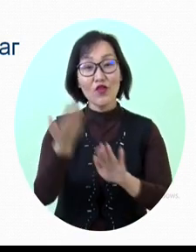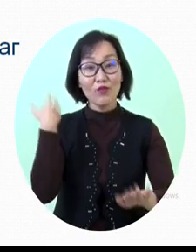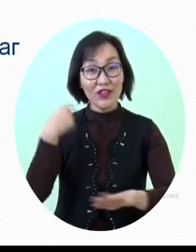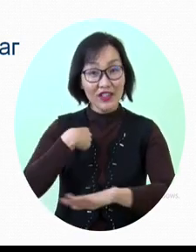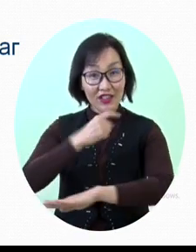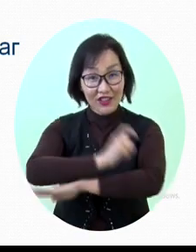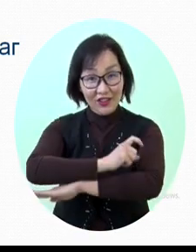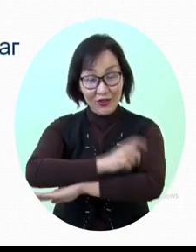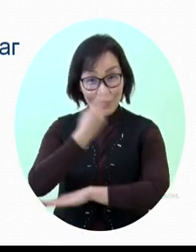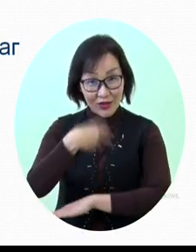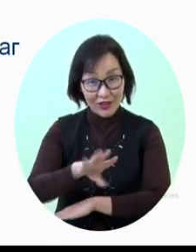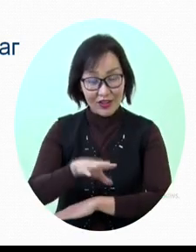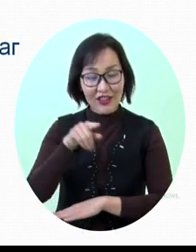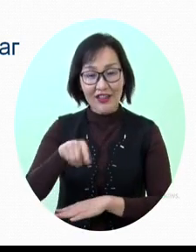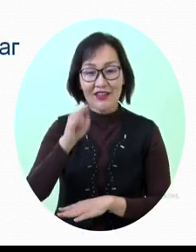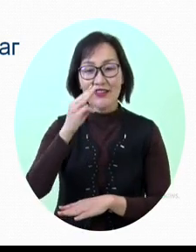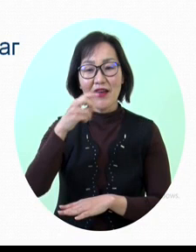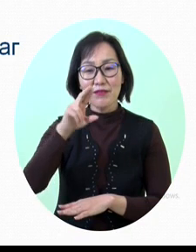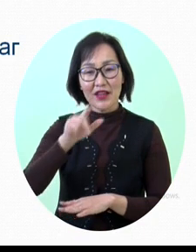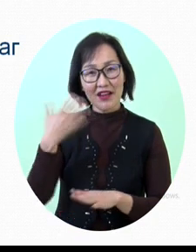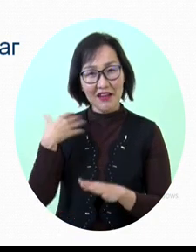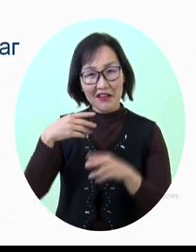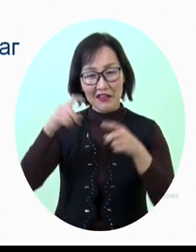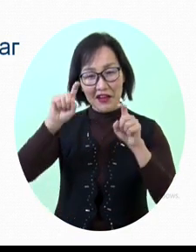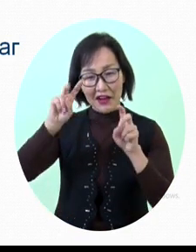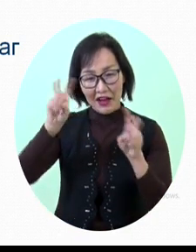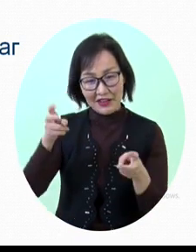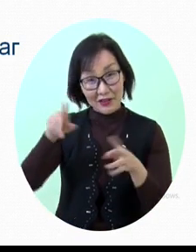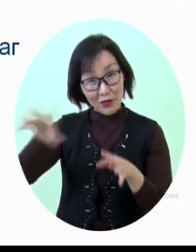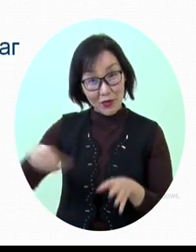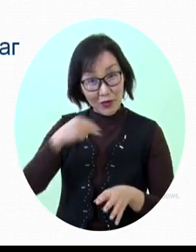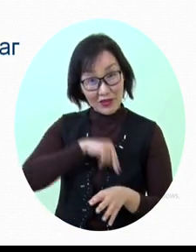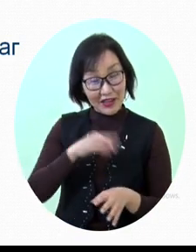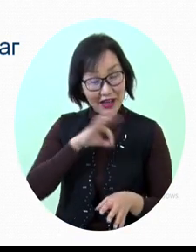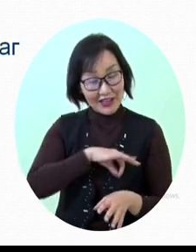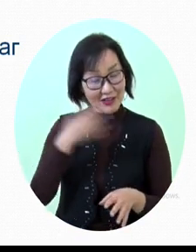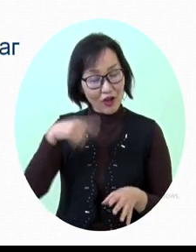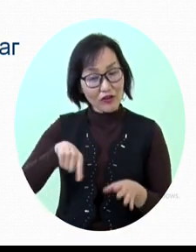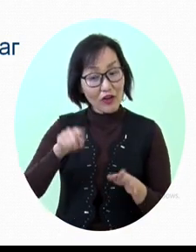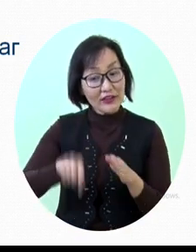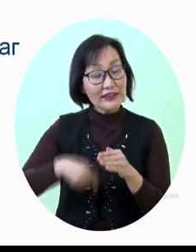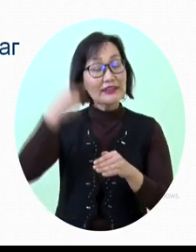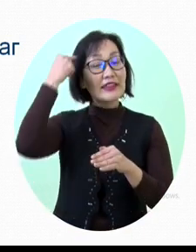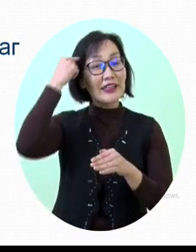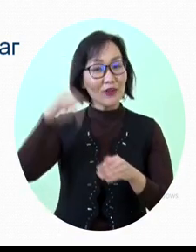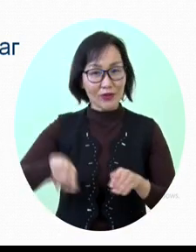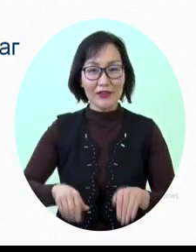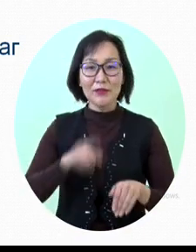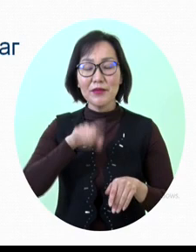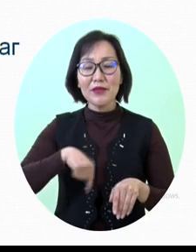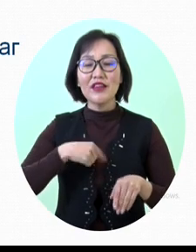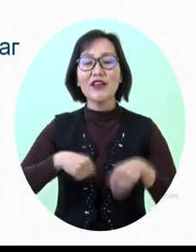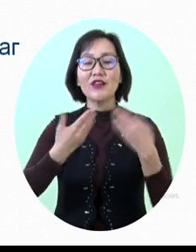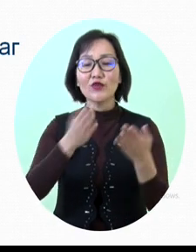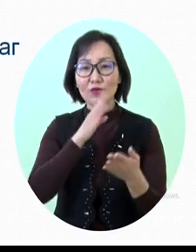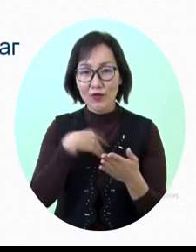За, өмнөх хичээл дээр үзсэн тэмдгүүдийг бас ашигласан байгааг багш нь та нарт цэргийн сануулгах үүднээс